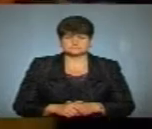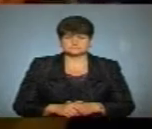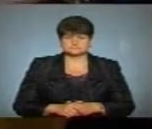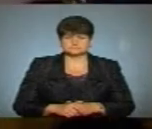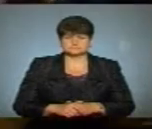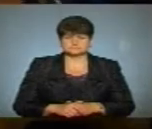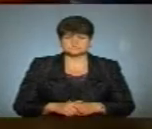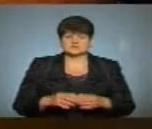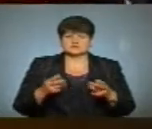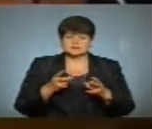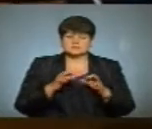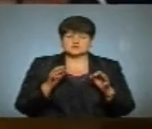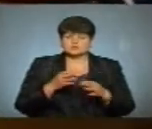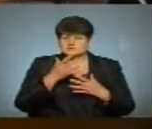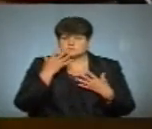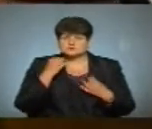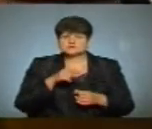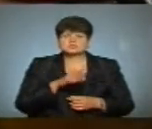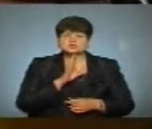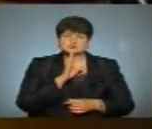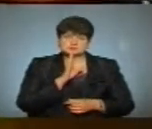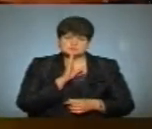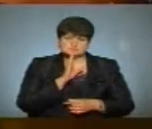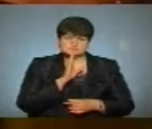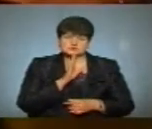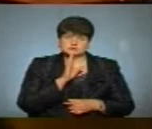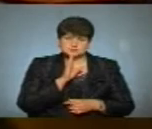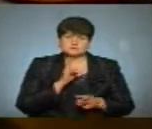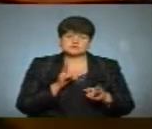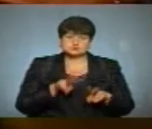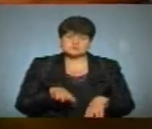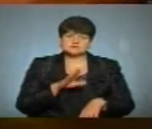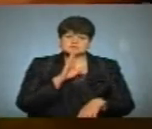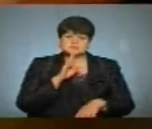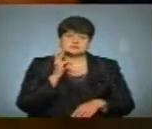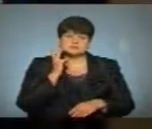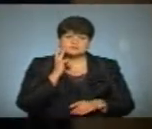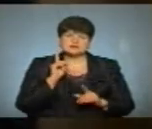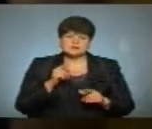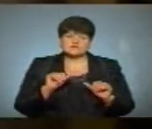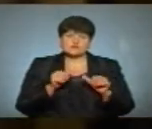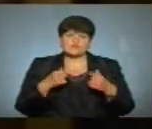Треба ніколи не забувати, що ти є жінка. Жінка лишається жінкою завжди, навіть якщо в формі.